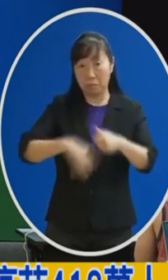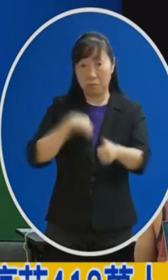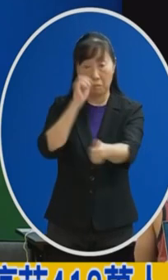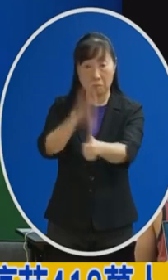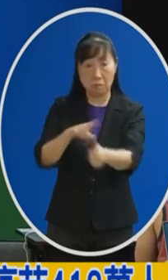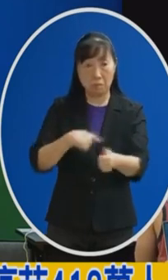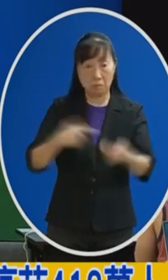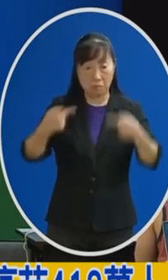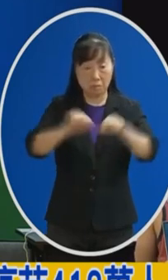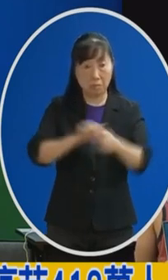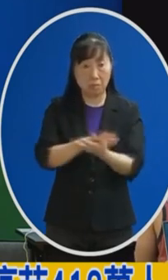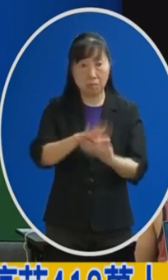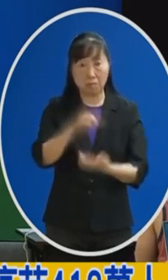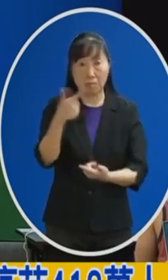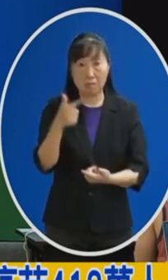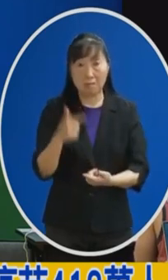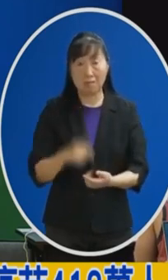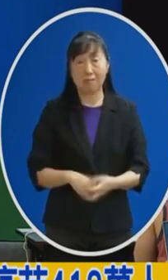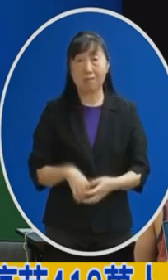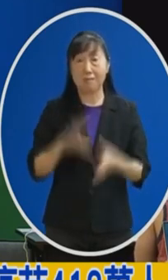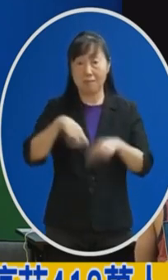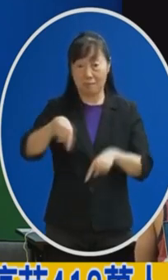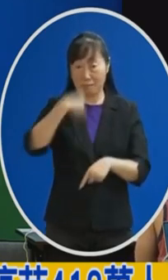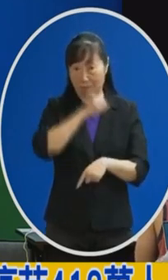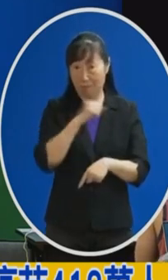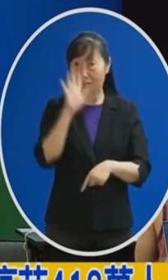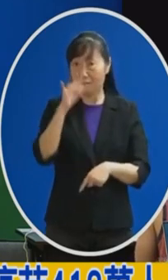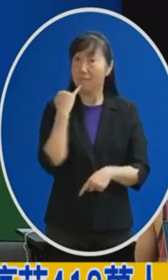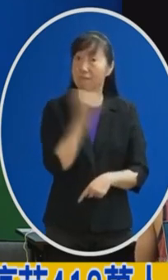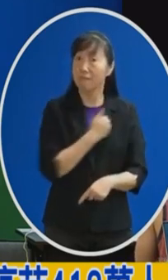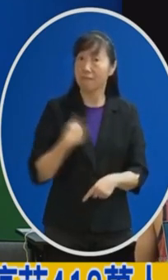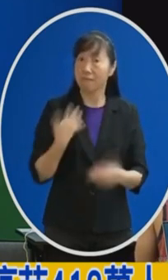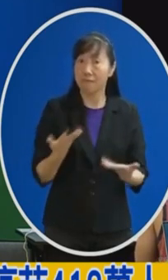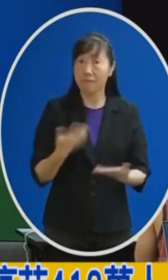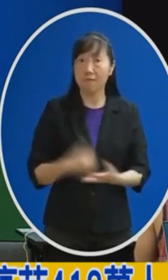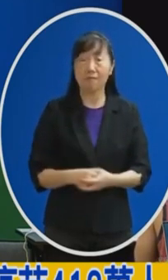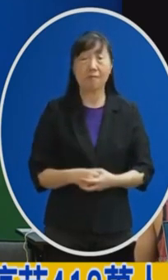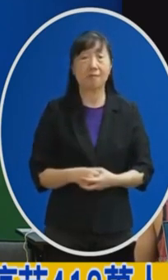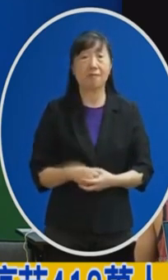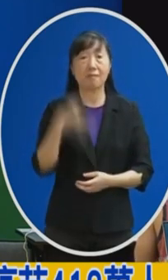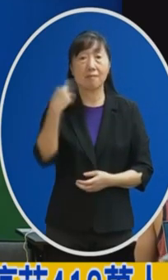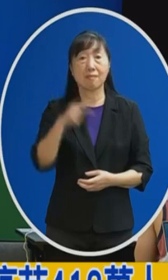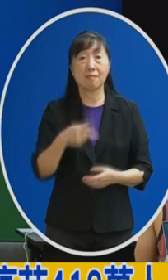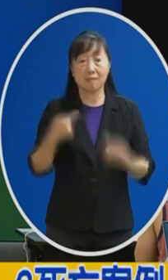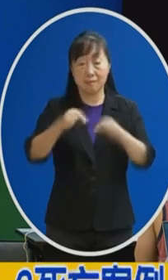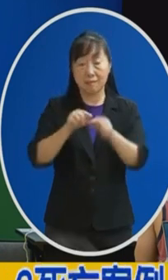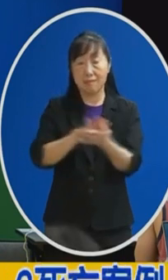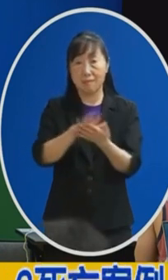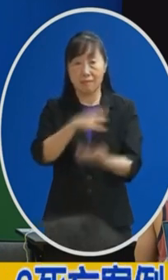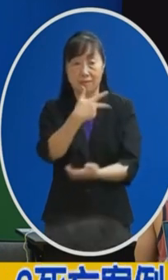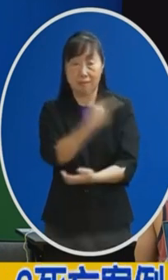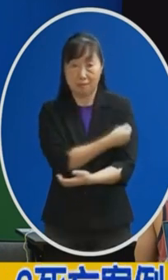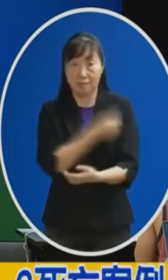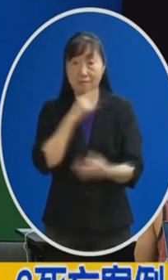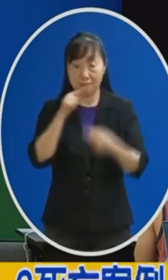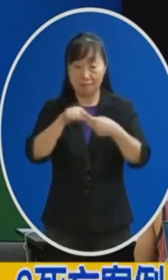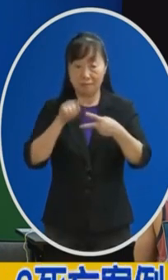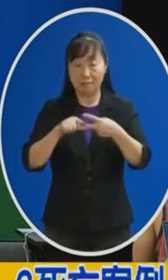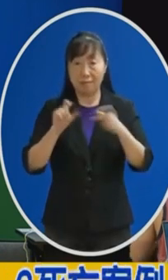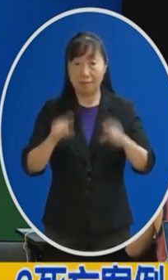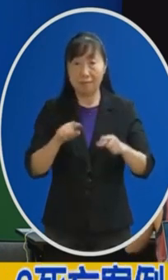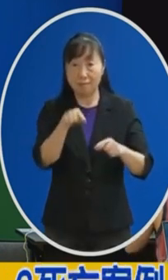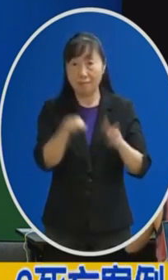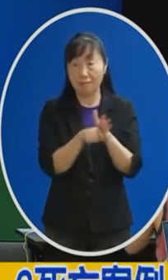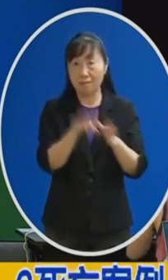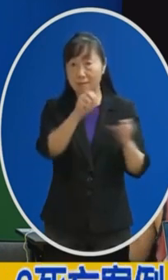样的看法呢？那台湾也有可能会混打吗？另外还想问的是，就是混打现在有没有进行讨论，或是有些指引，或